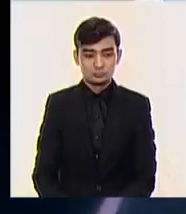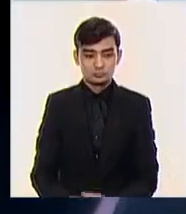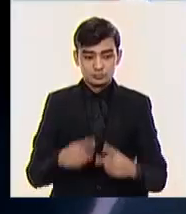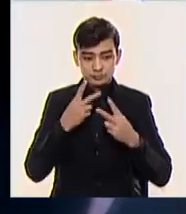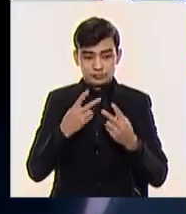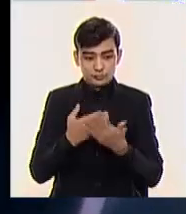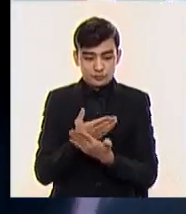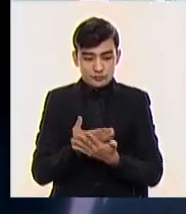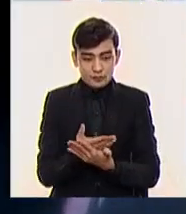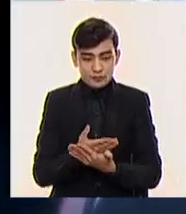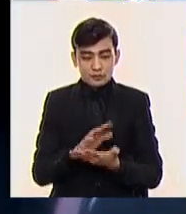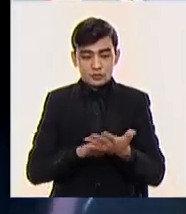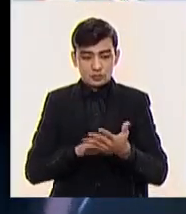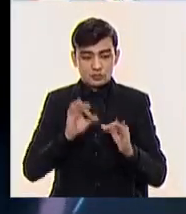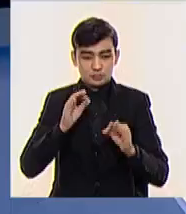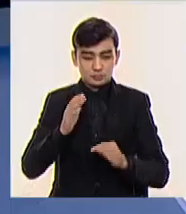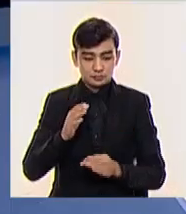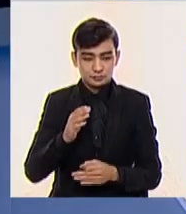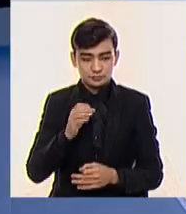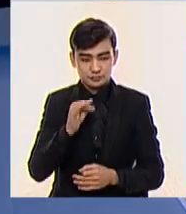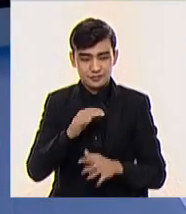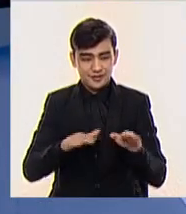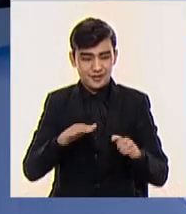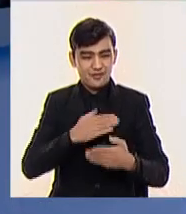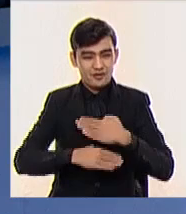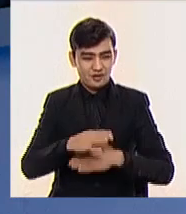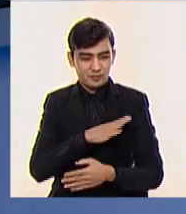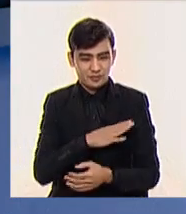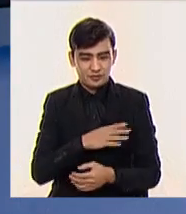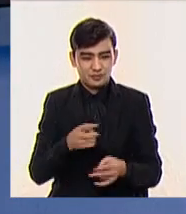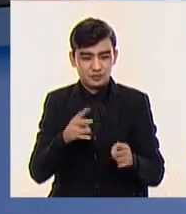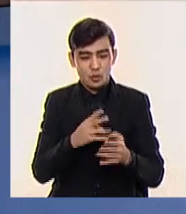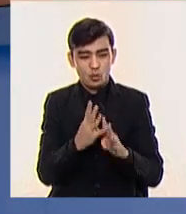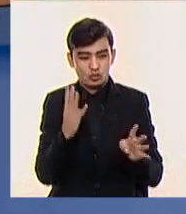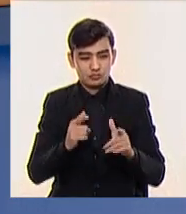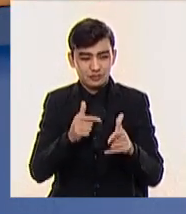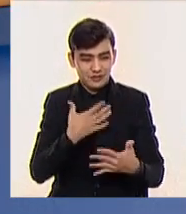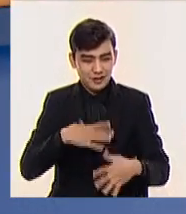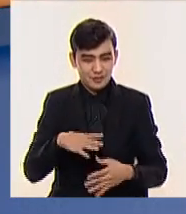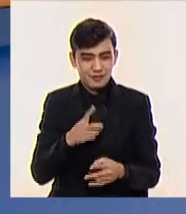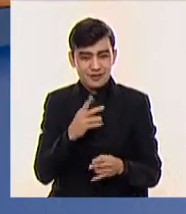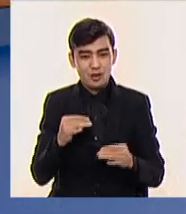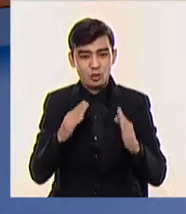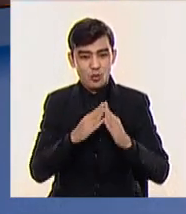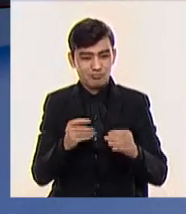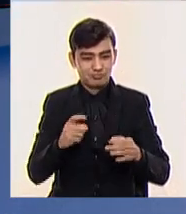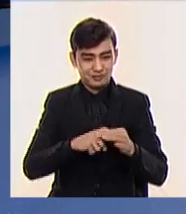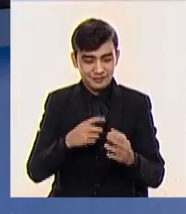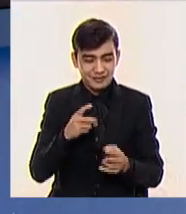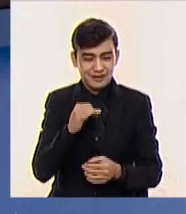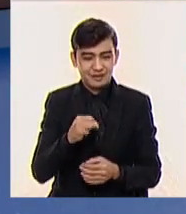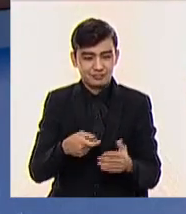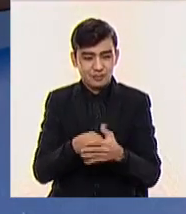Вы смотрите новости Информбюро. Продолжаем выпуск. Детей-инвалидов не ставили в очередь на жилье, не кормили должным образом